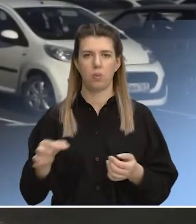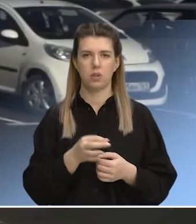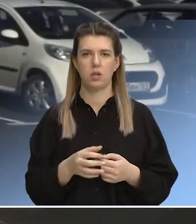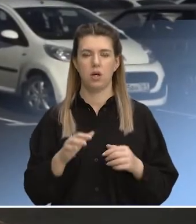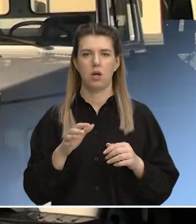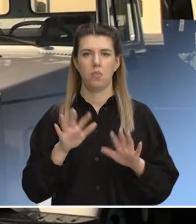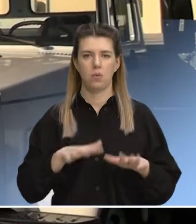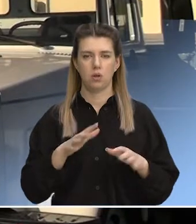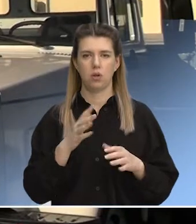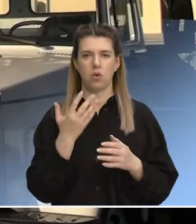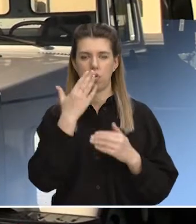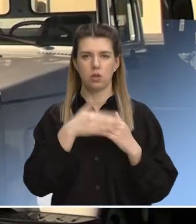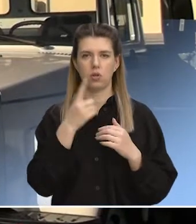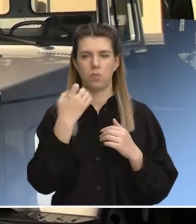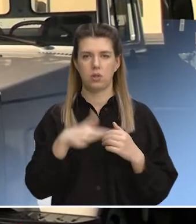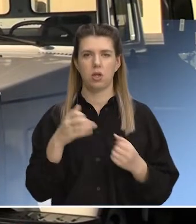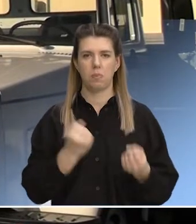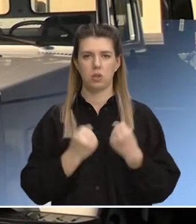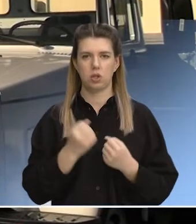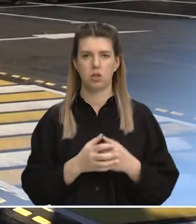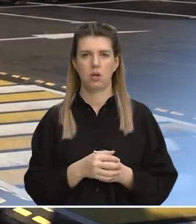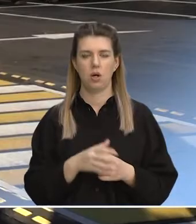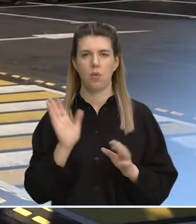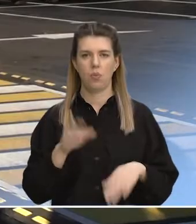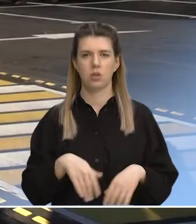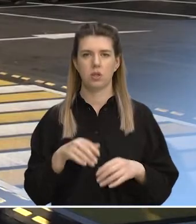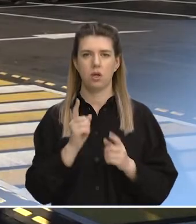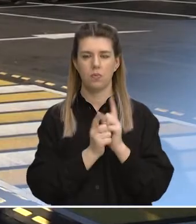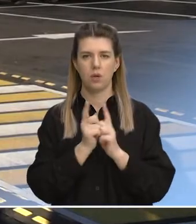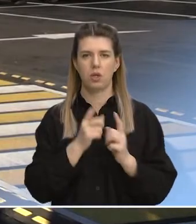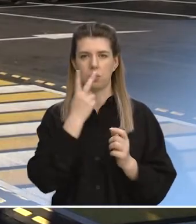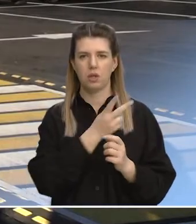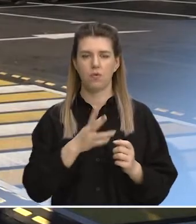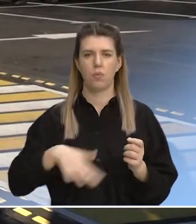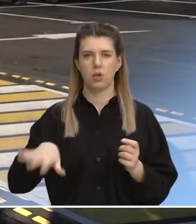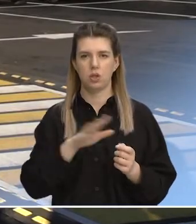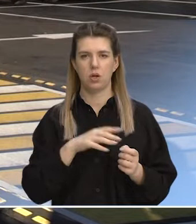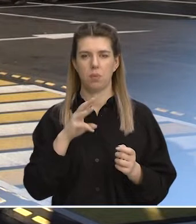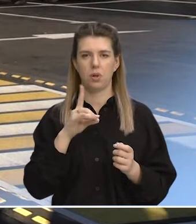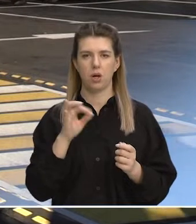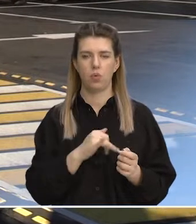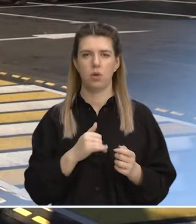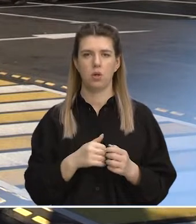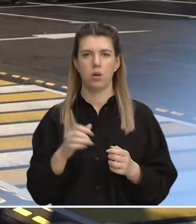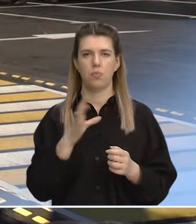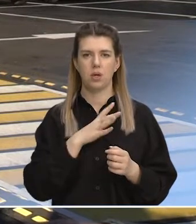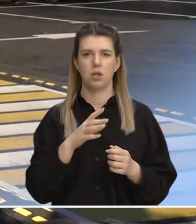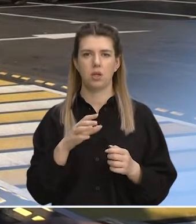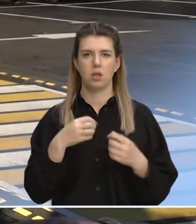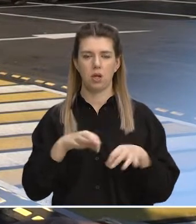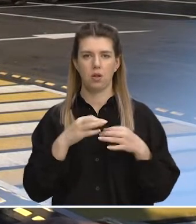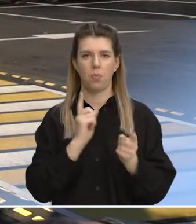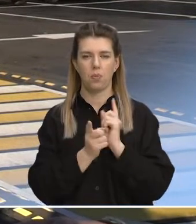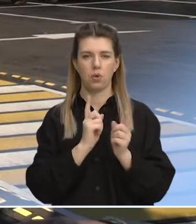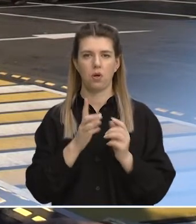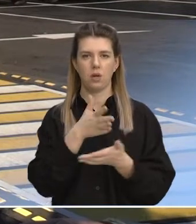области вместимостью 150 автомобилей. После модернизации смотровых площадок по МРЭО были разделены